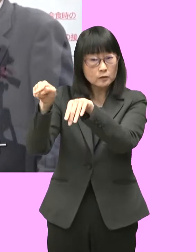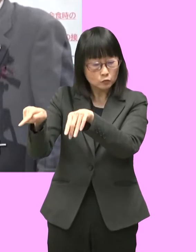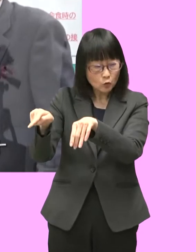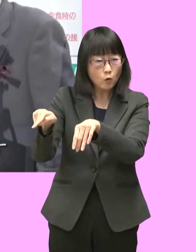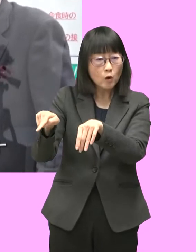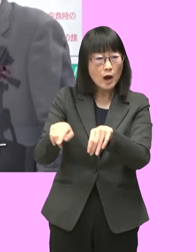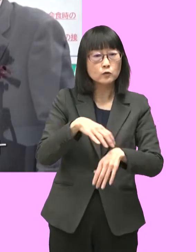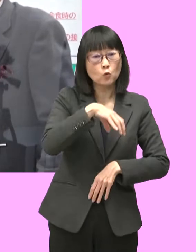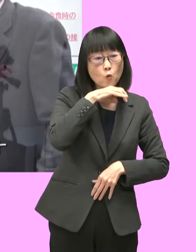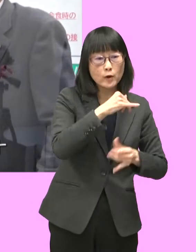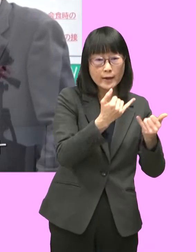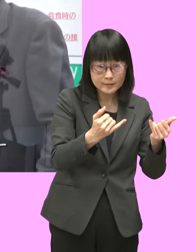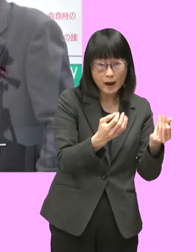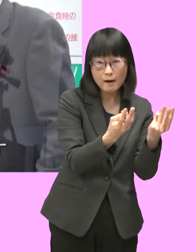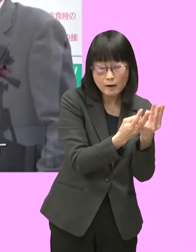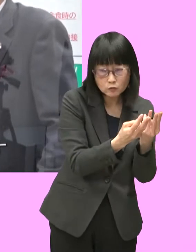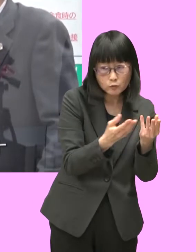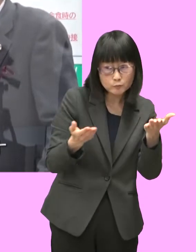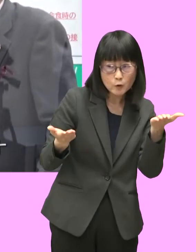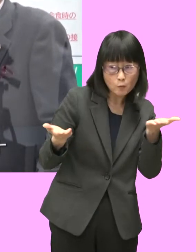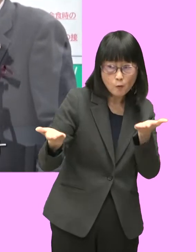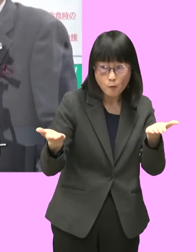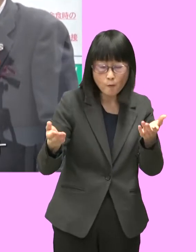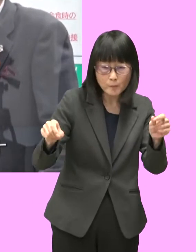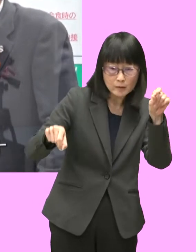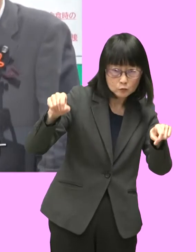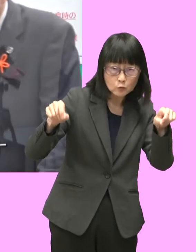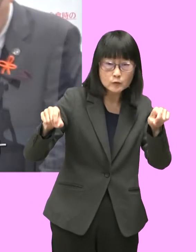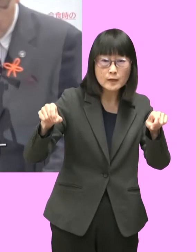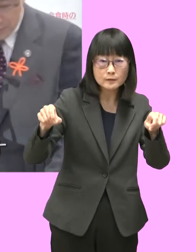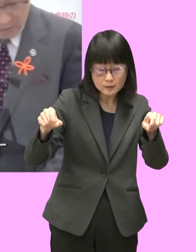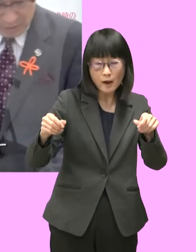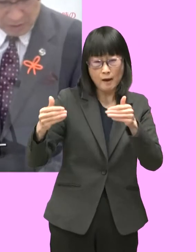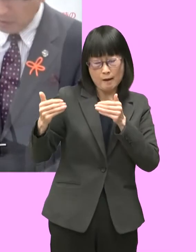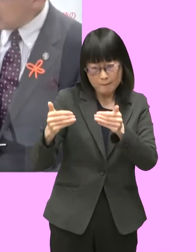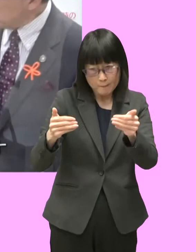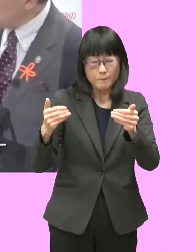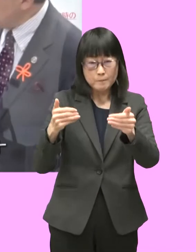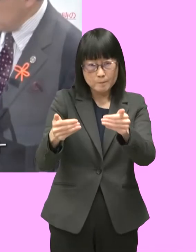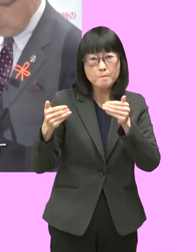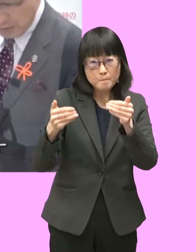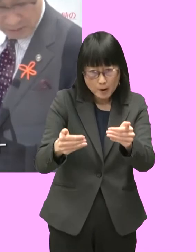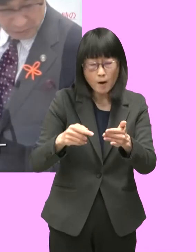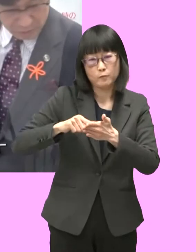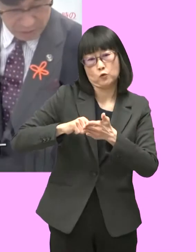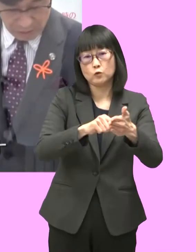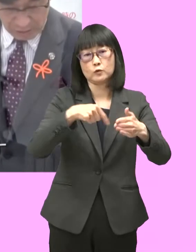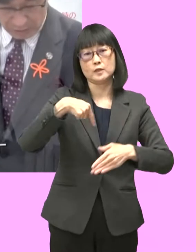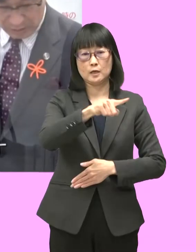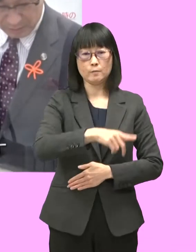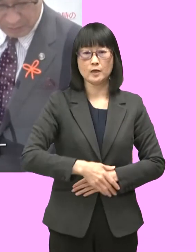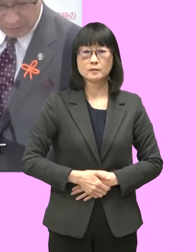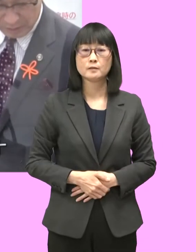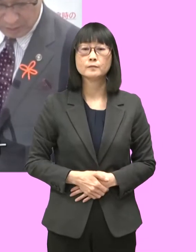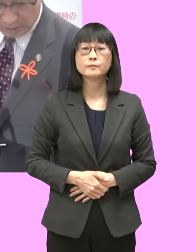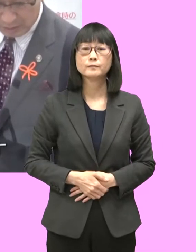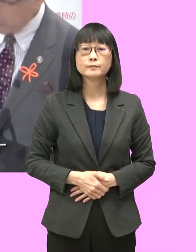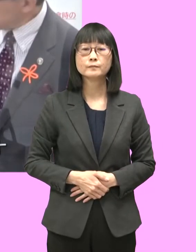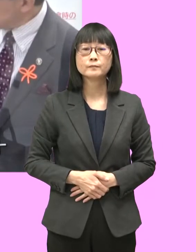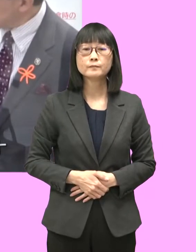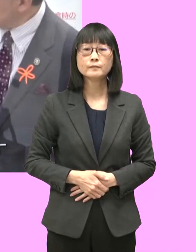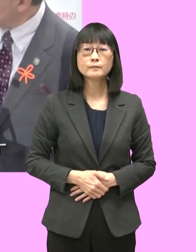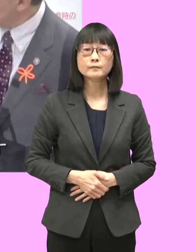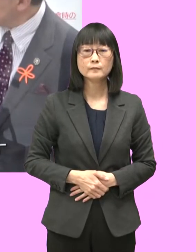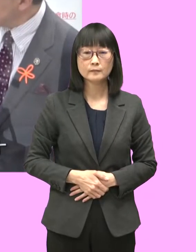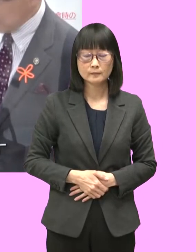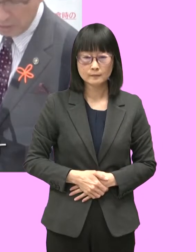大限フルに活用してですね、前倒しをしていくという形になります。で、ちなみに今こちらに掲げ